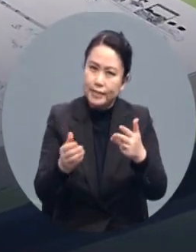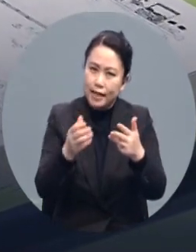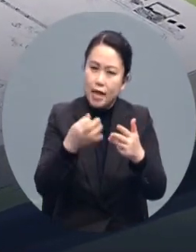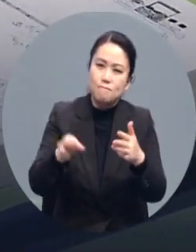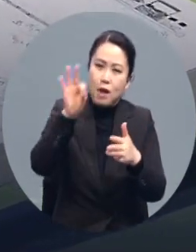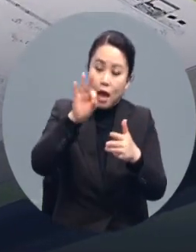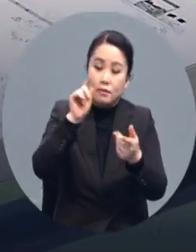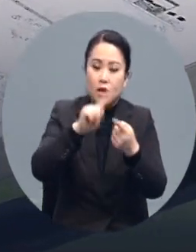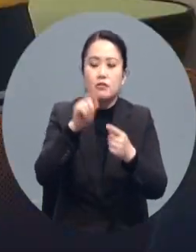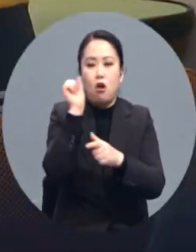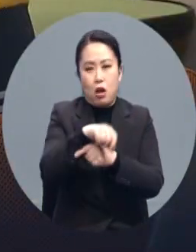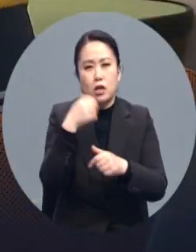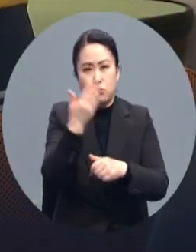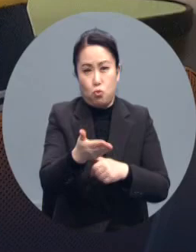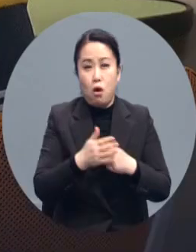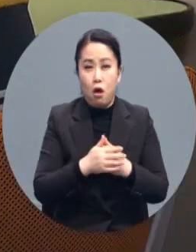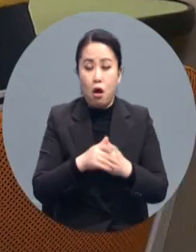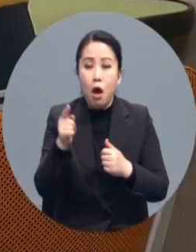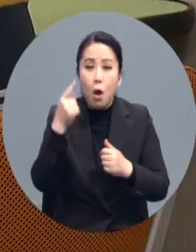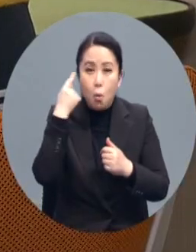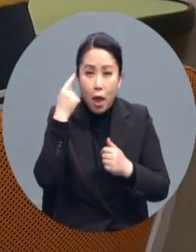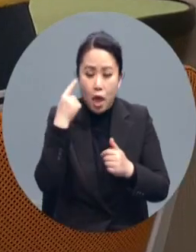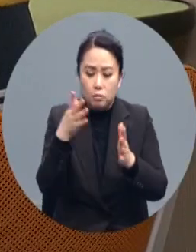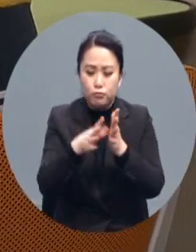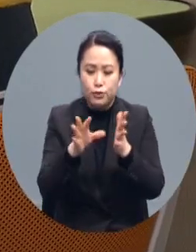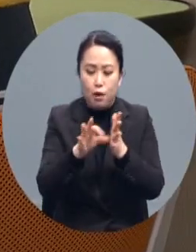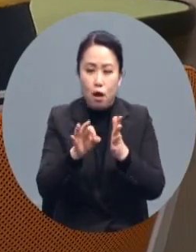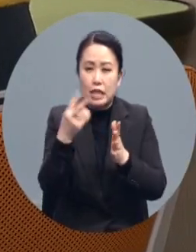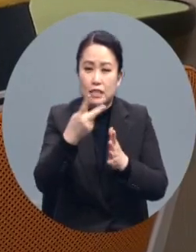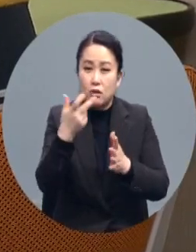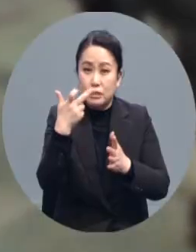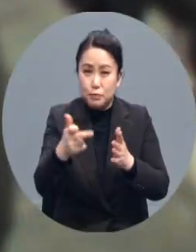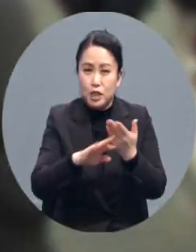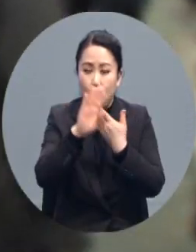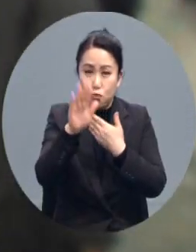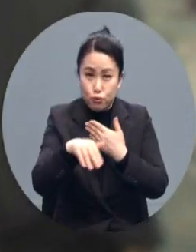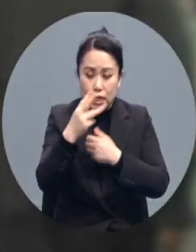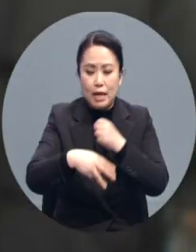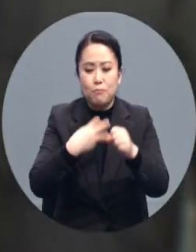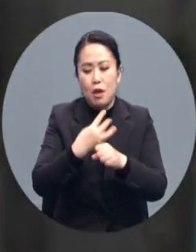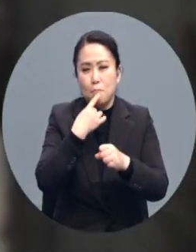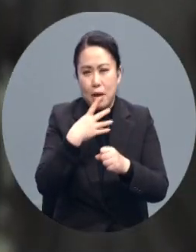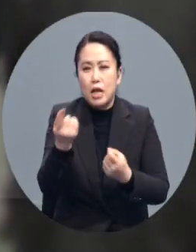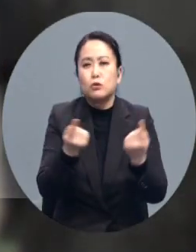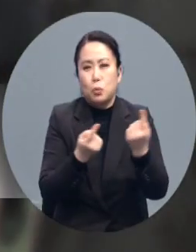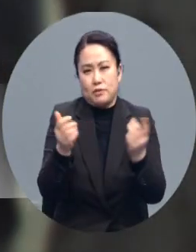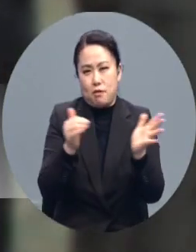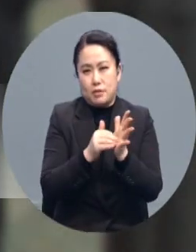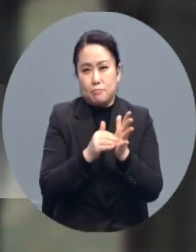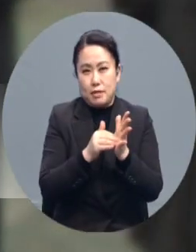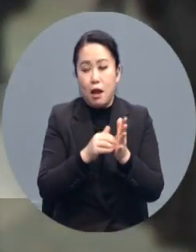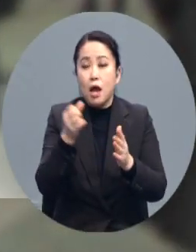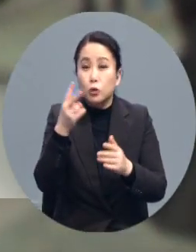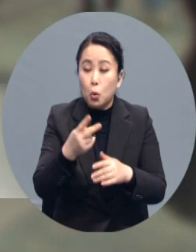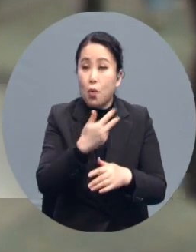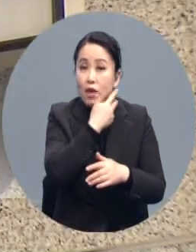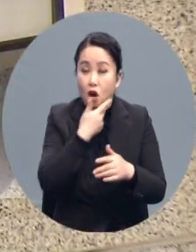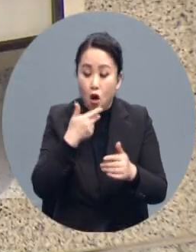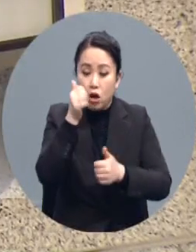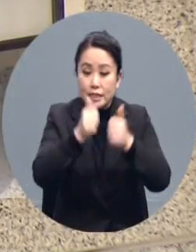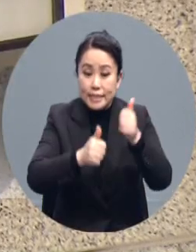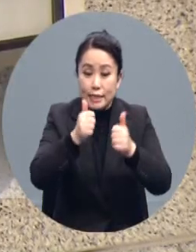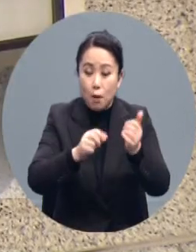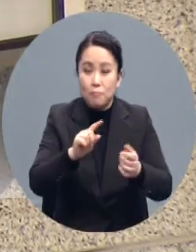2020년 1월 이후 물가 인상분을 고려해 3년 만에 조정한 겁니다. 어학시험 응시료는 이미 2년 전부터 인상돼